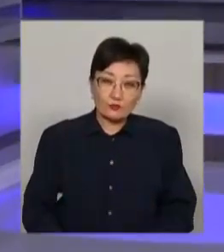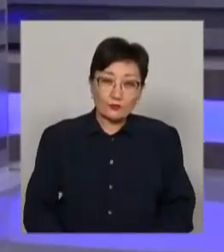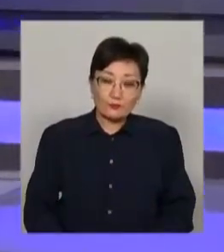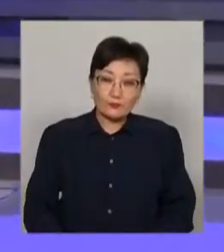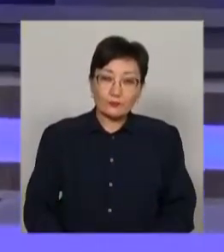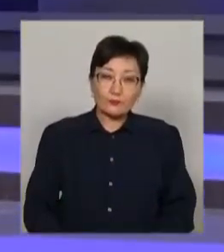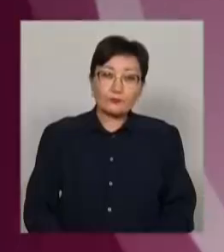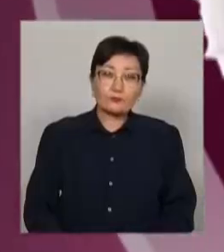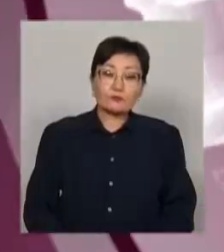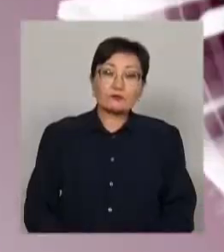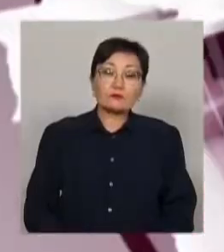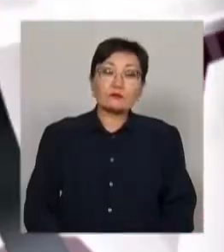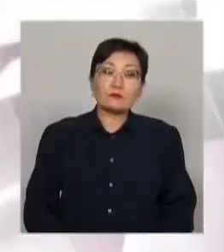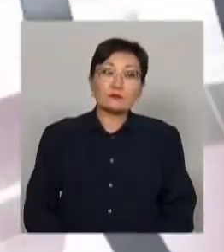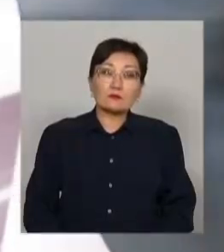часу.